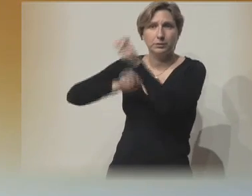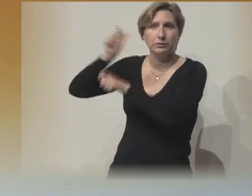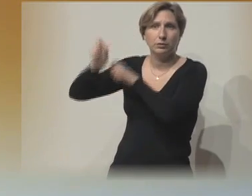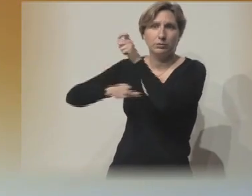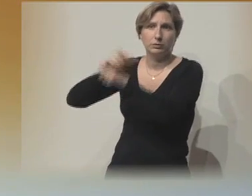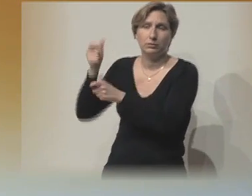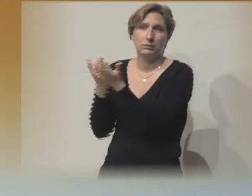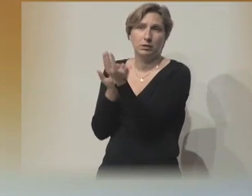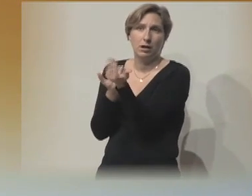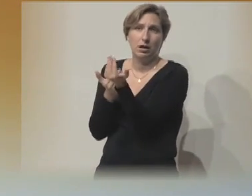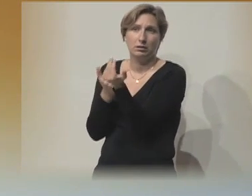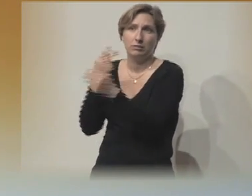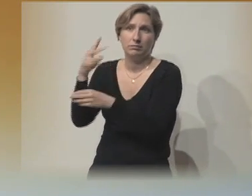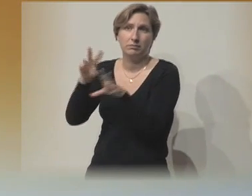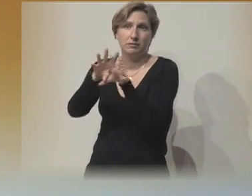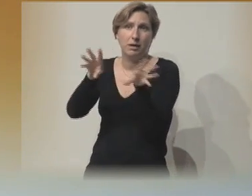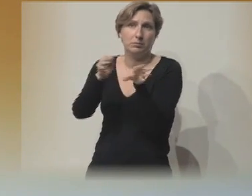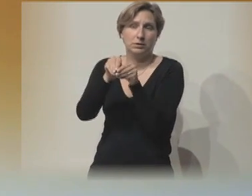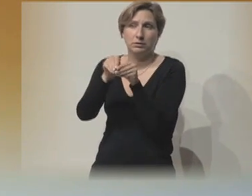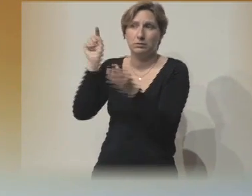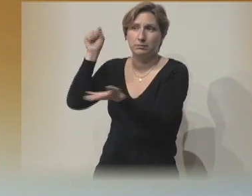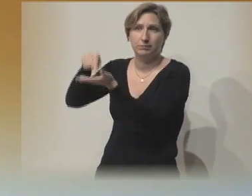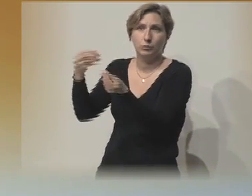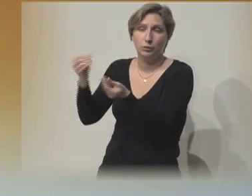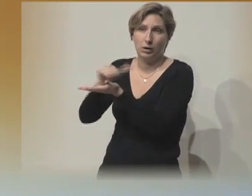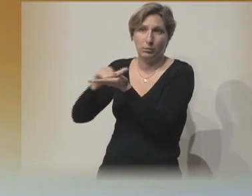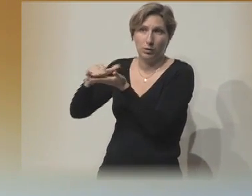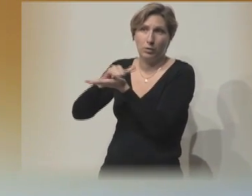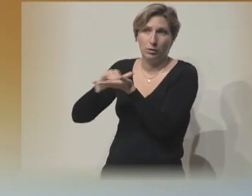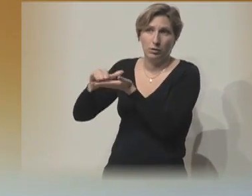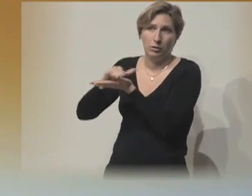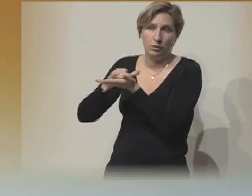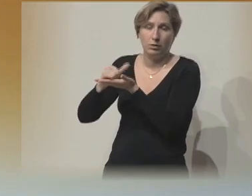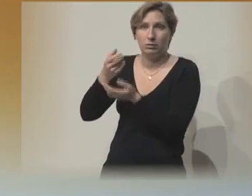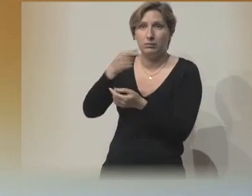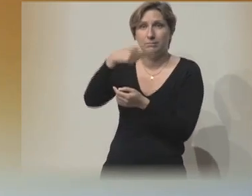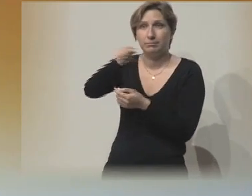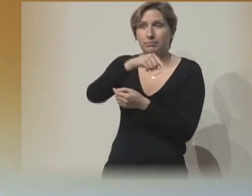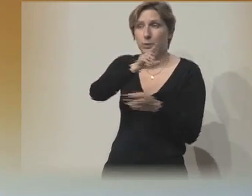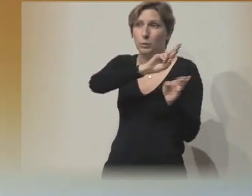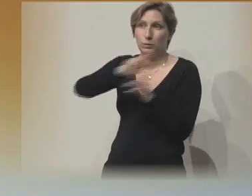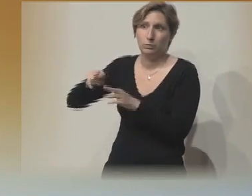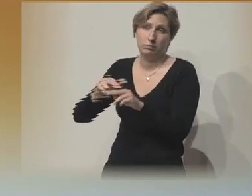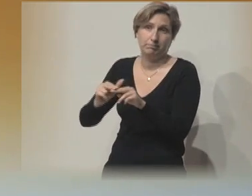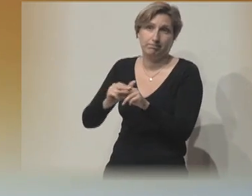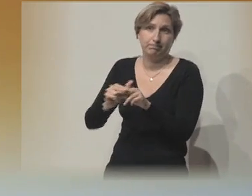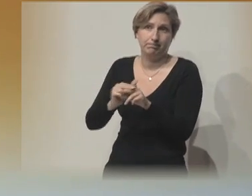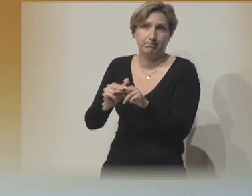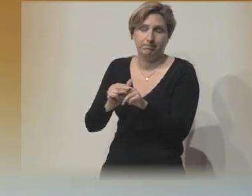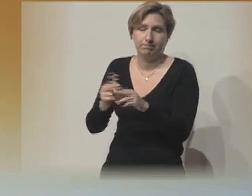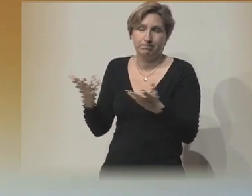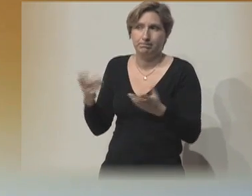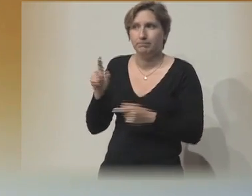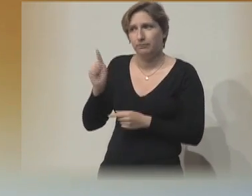attendent les leurs dans un aéroport et les leurs qui ne rentreront pas sans doute. Et je voudrais que